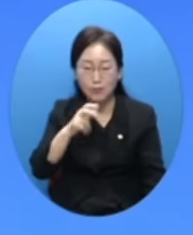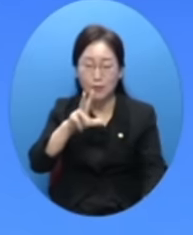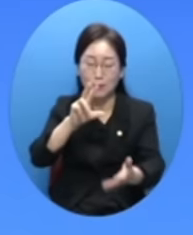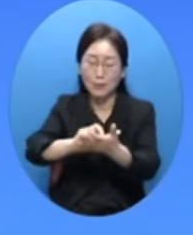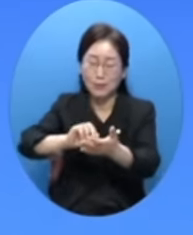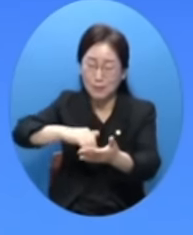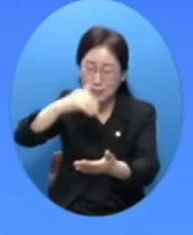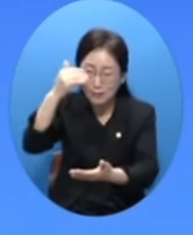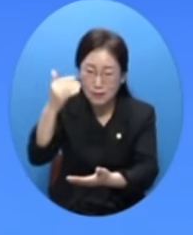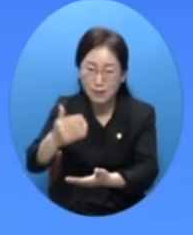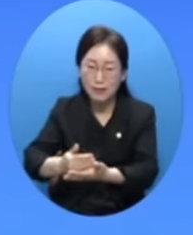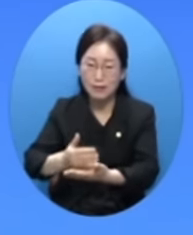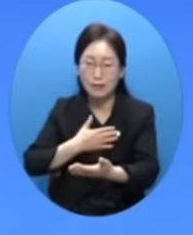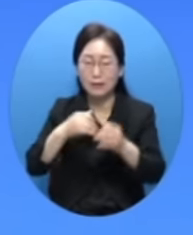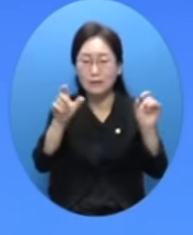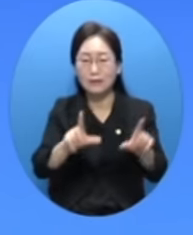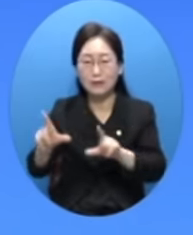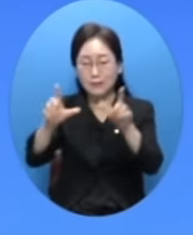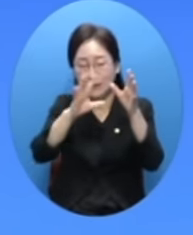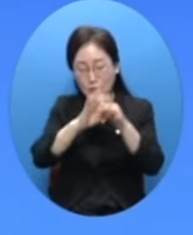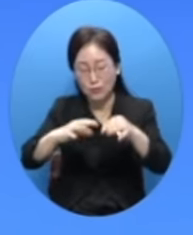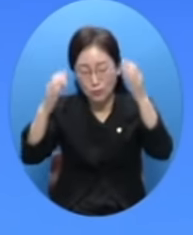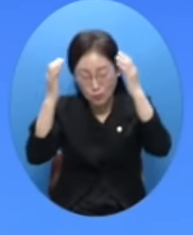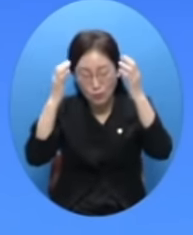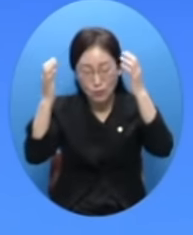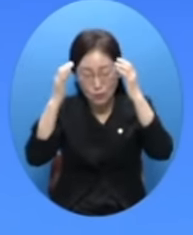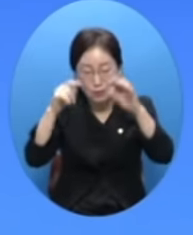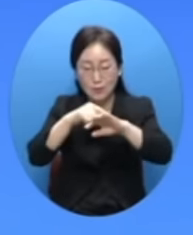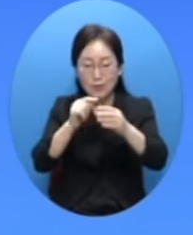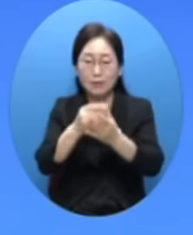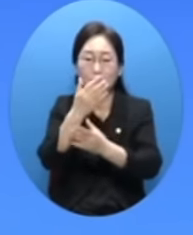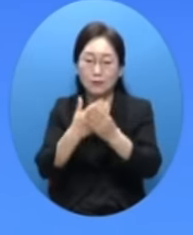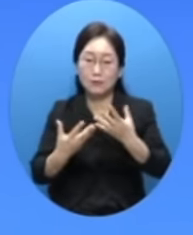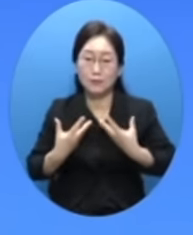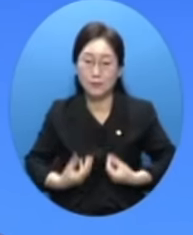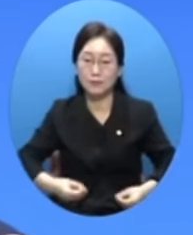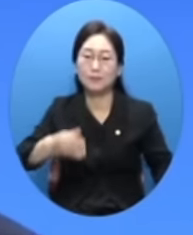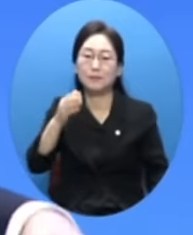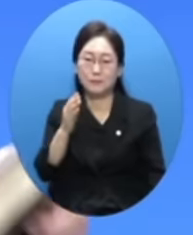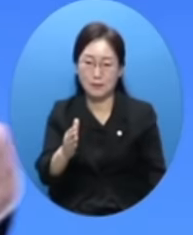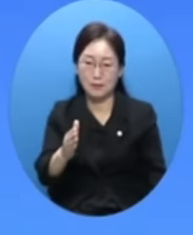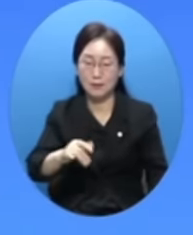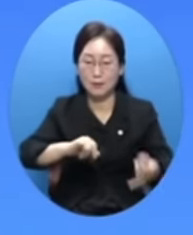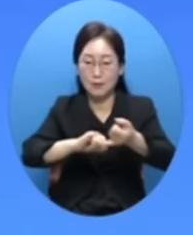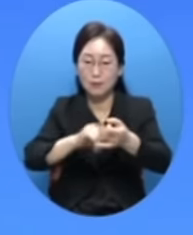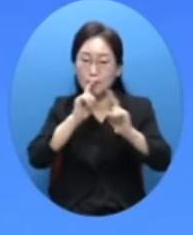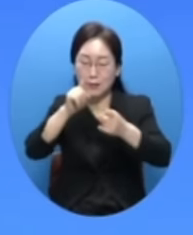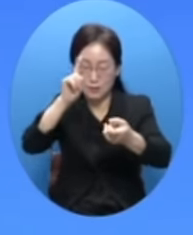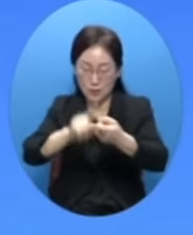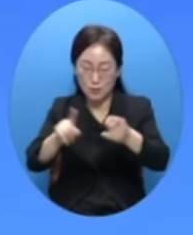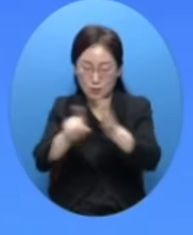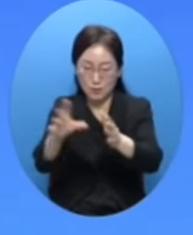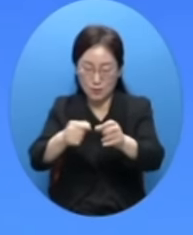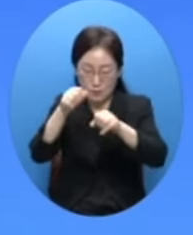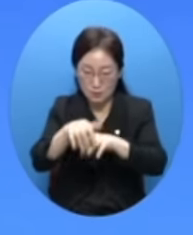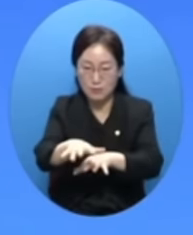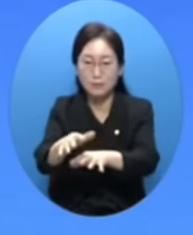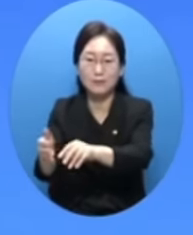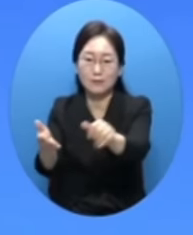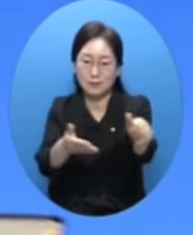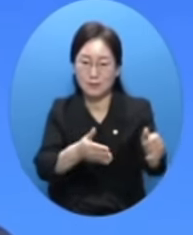많다고 내 삶에 끊임없이 고난당한다고 낙심하고 주저앉지 마시고 약속의 말씀 붙잡고 믿음으로 전제해 나가시길